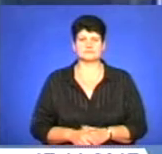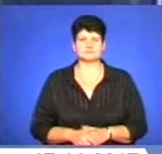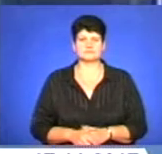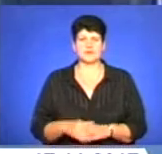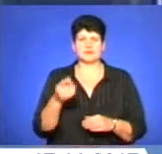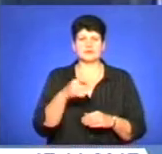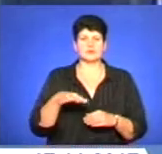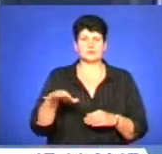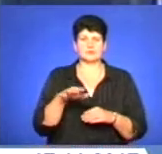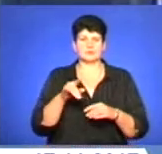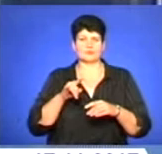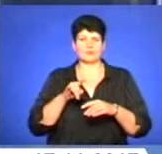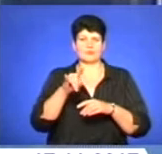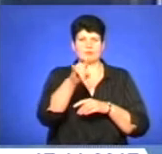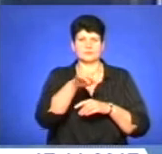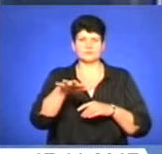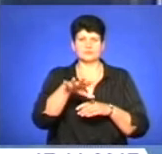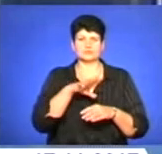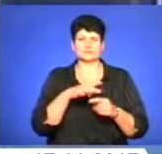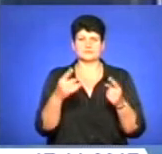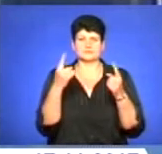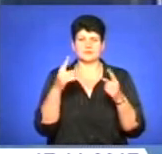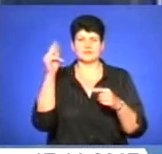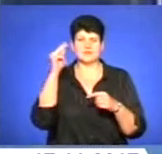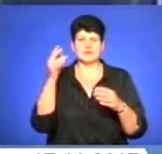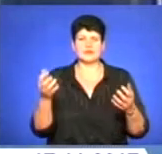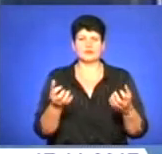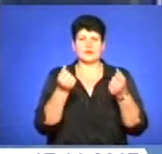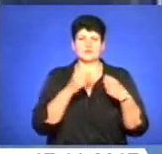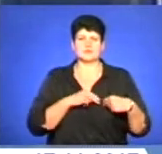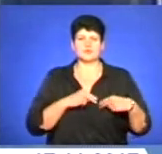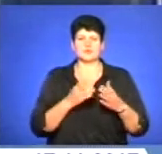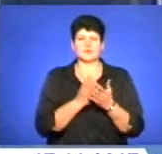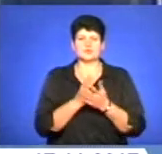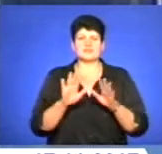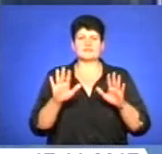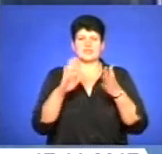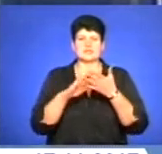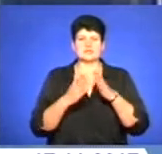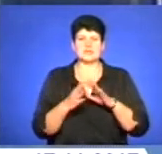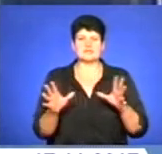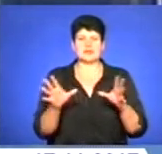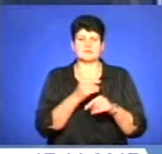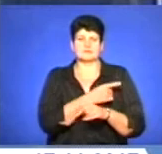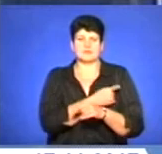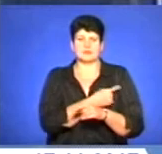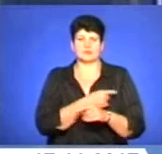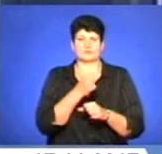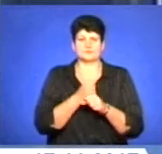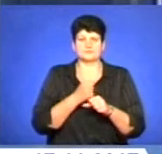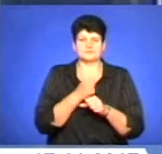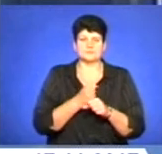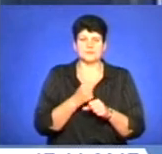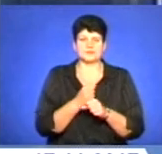На Тернопільському литовищі відбулися масштабні навчання рятувальників. Працівники служби надзвичайної ситуації разом з медиками відпрацювали алгоритм